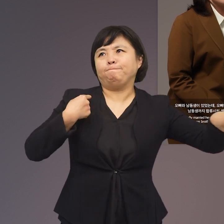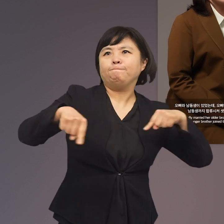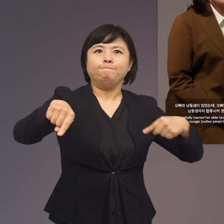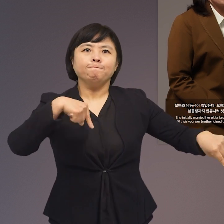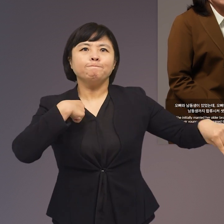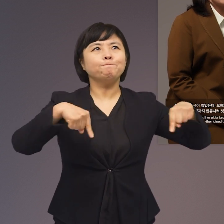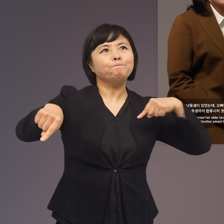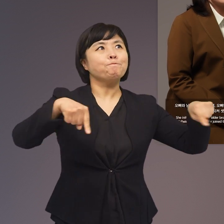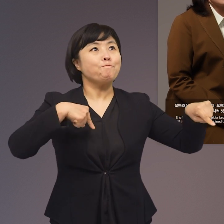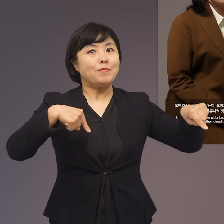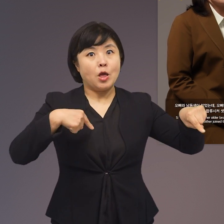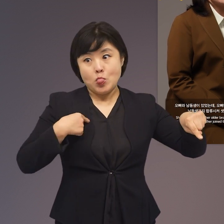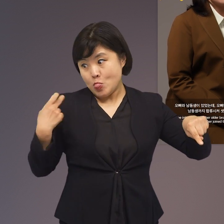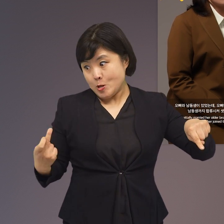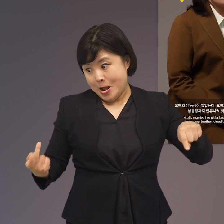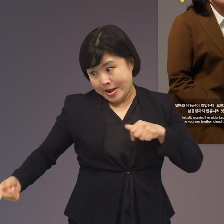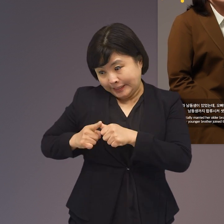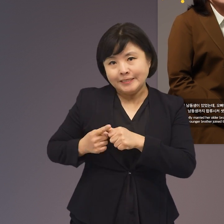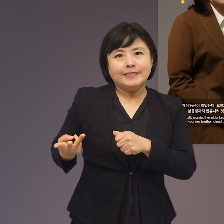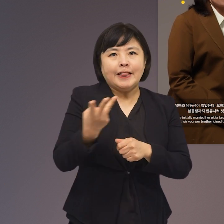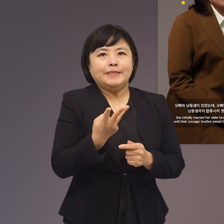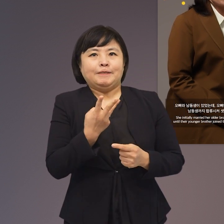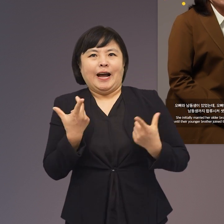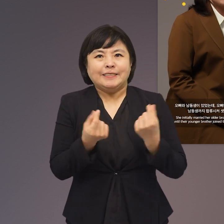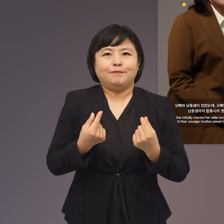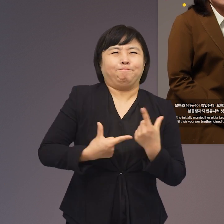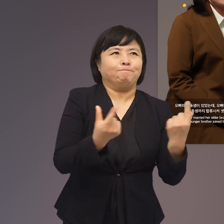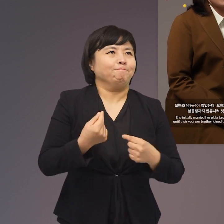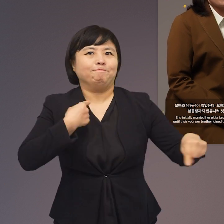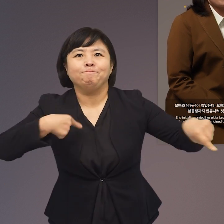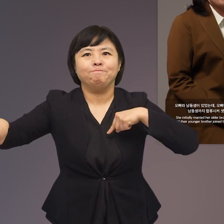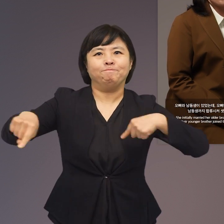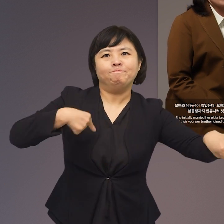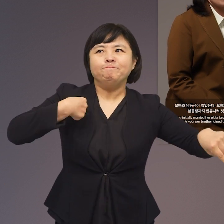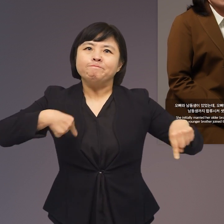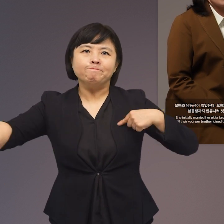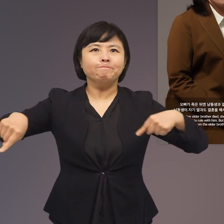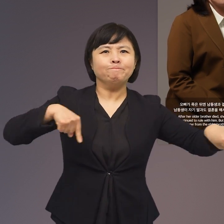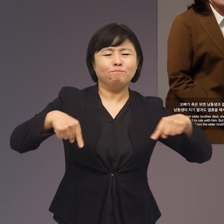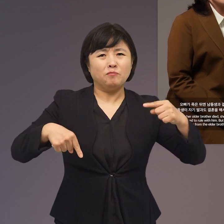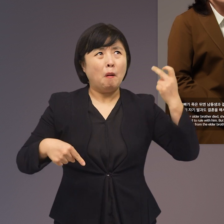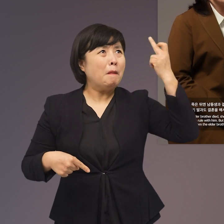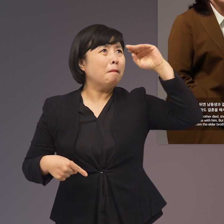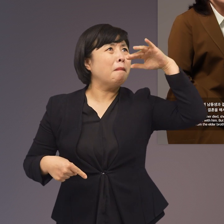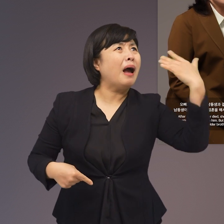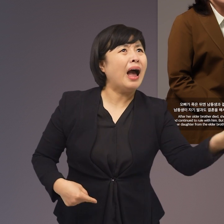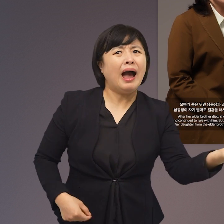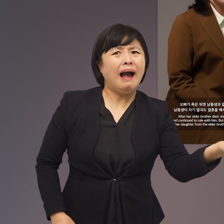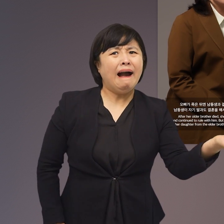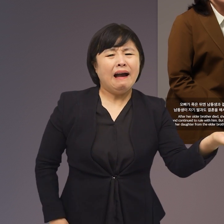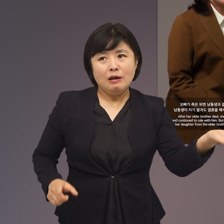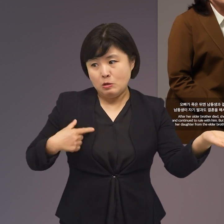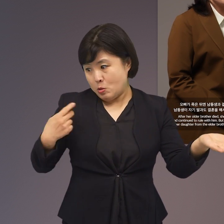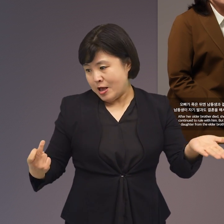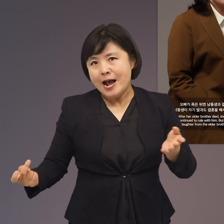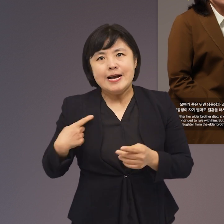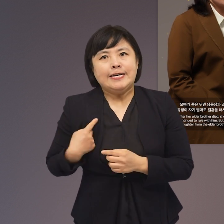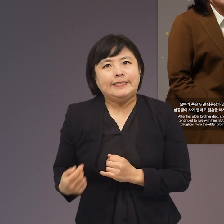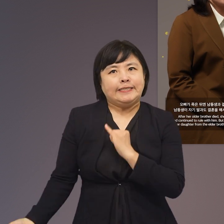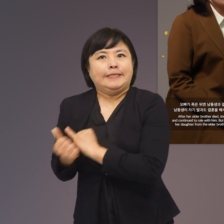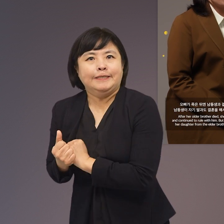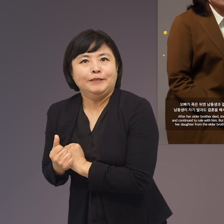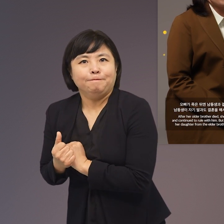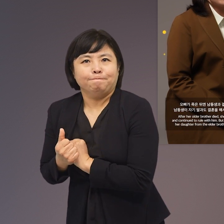하다가 남동생까지 합류시켜 셋이 공동통치를 했어요. 오빠가 죽은 뒤엔